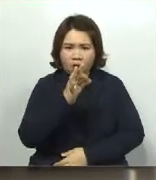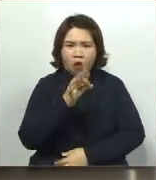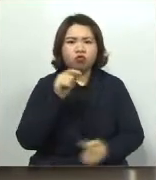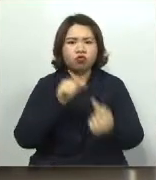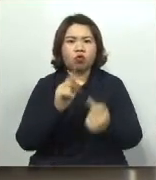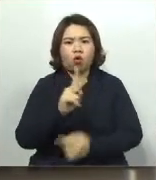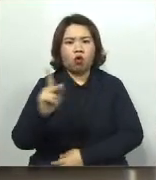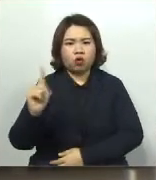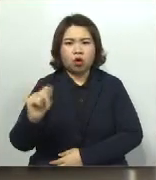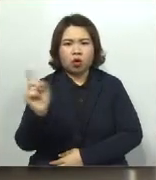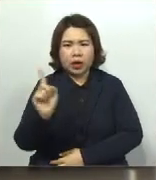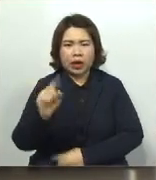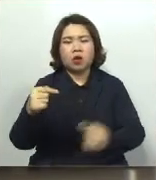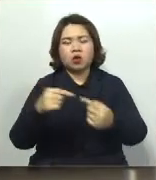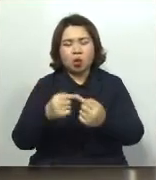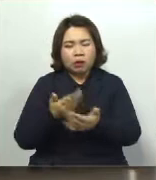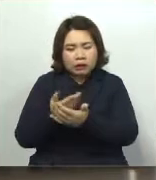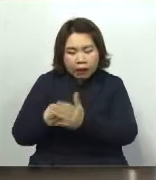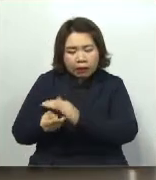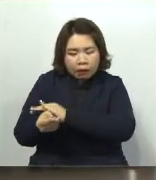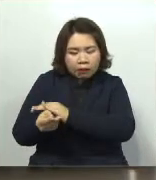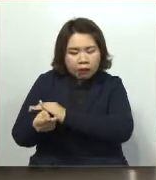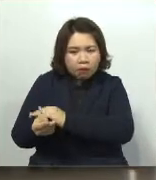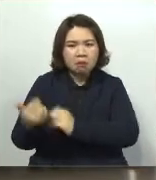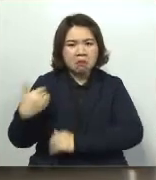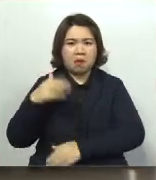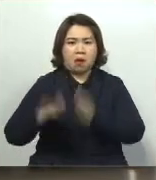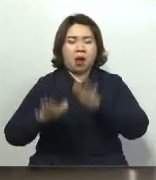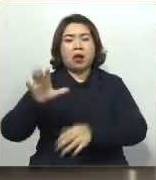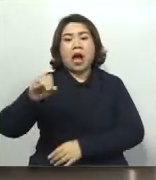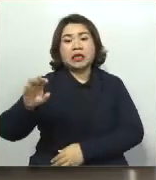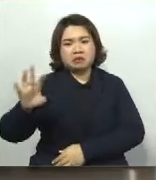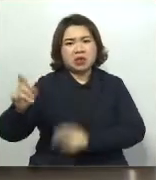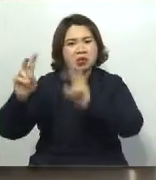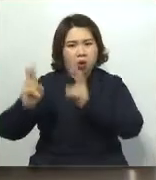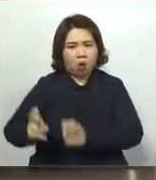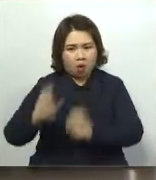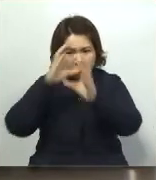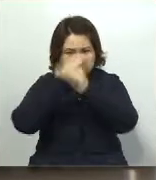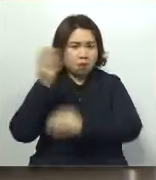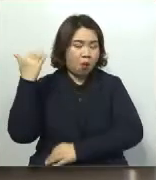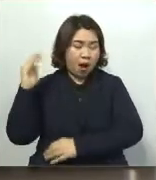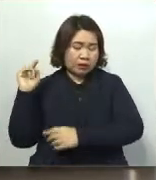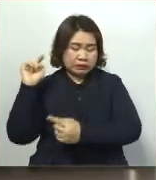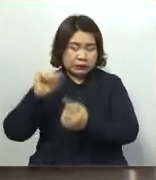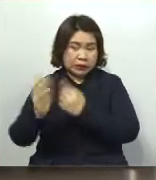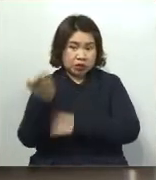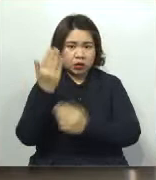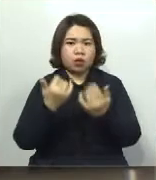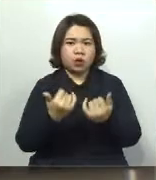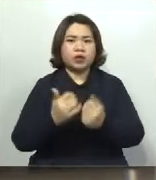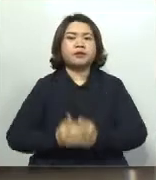กต.เรื่องของการซื้อสิทธิ์ขายเสียงกว่า54เรื่องนะคะโดยเฉพาะตั้งแต่เมื่อคืนที่ผ่านมาจนถึงเช้าวันเลือกตั้ง